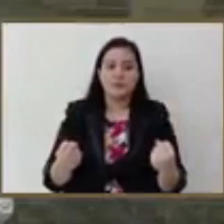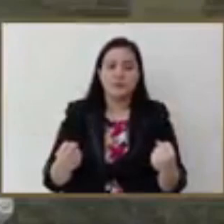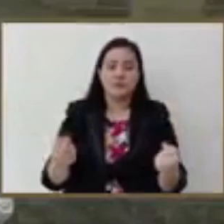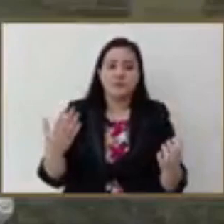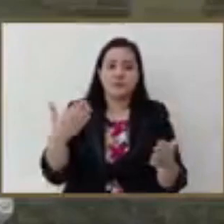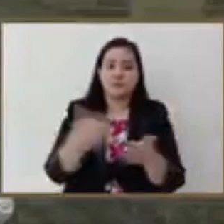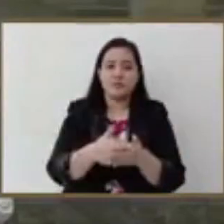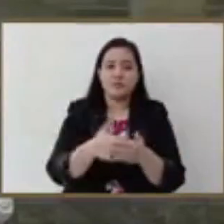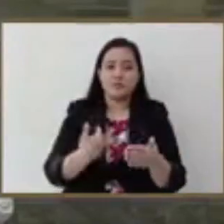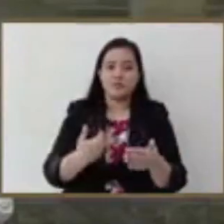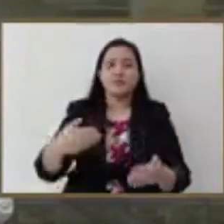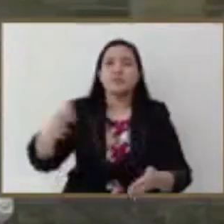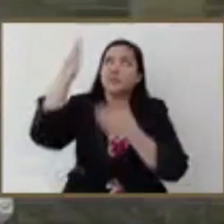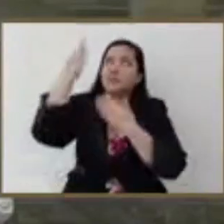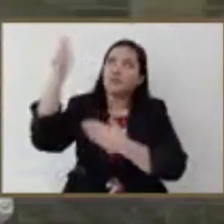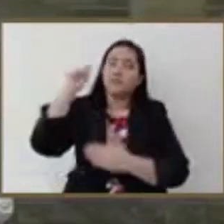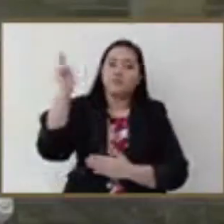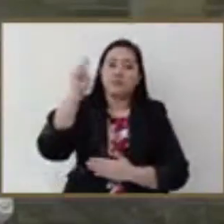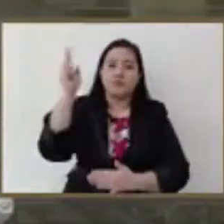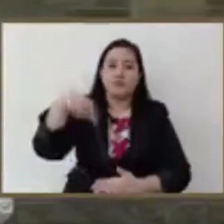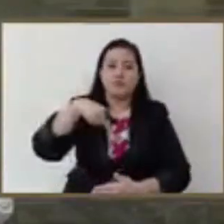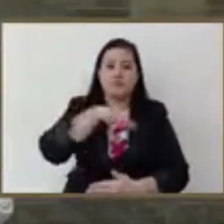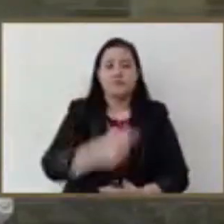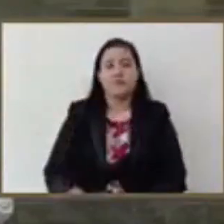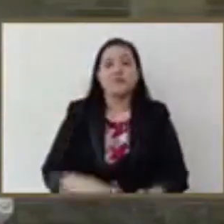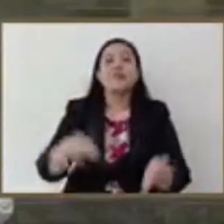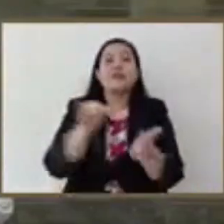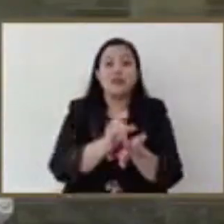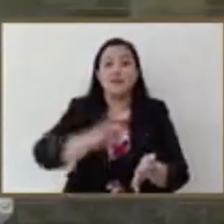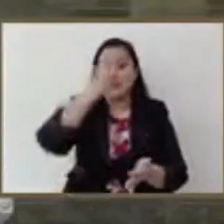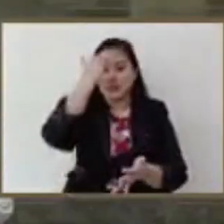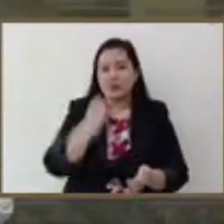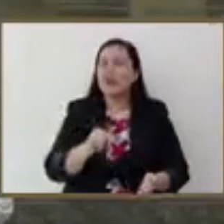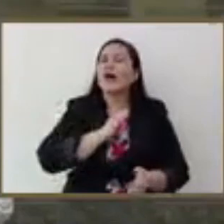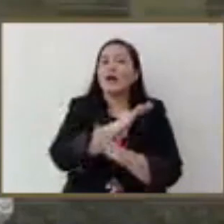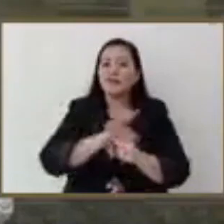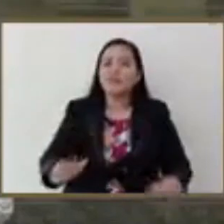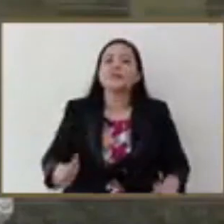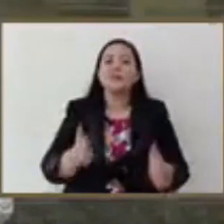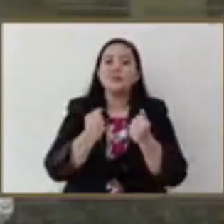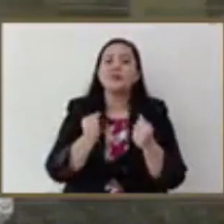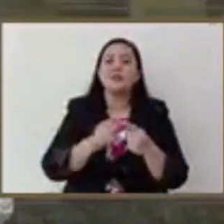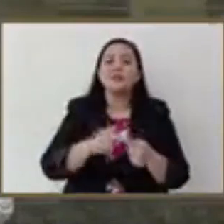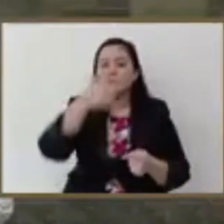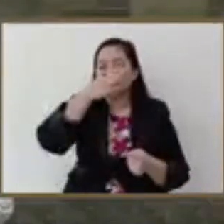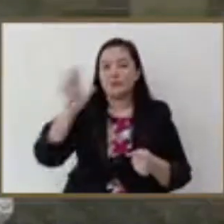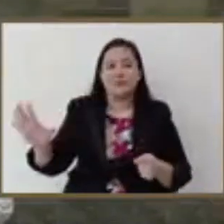kapatid. That's why I don't want to miss the church. Third thing, my